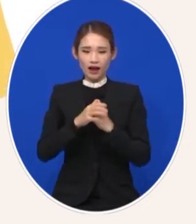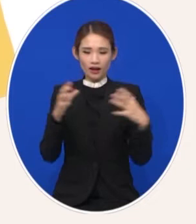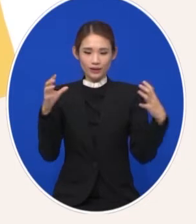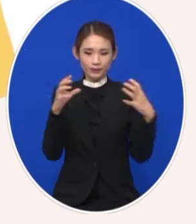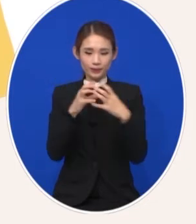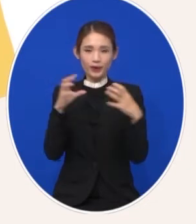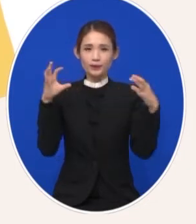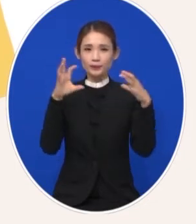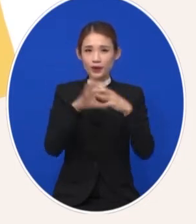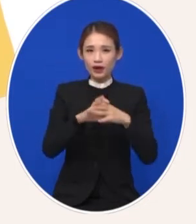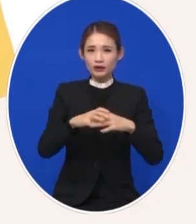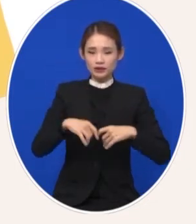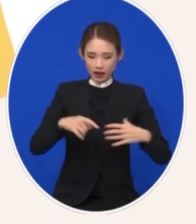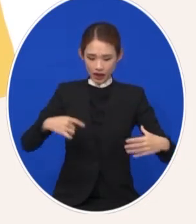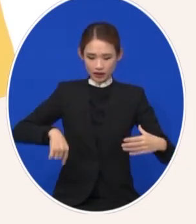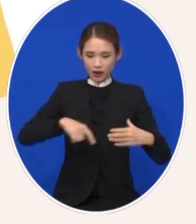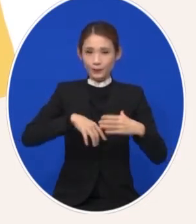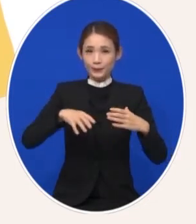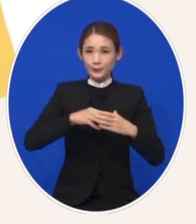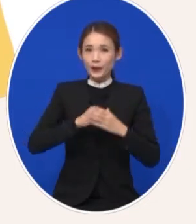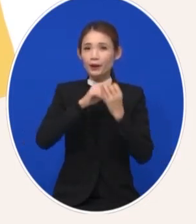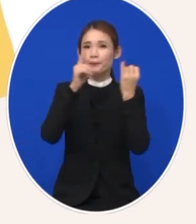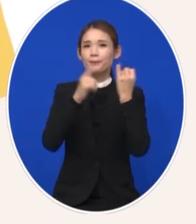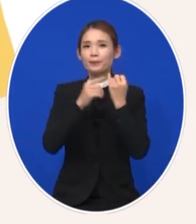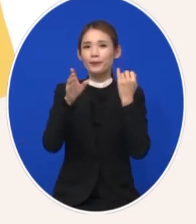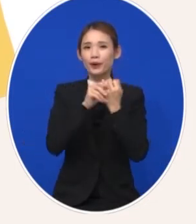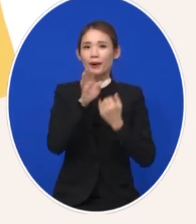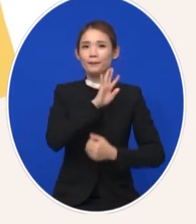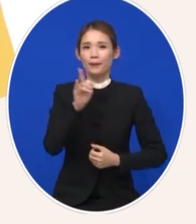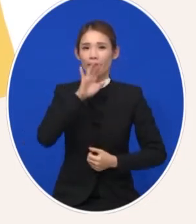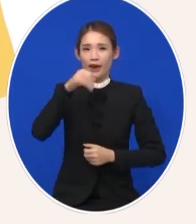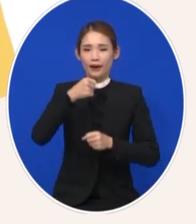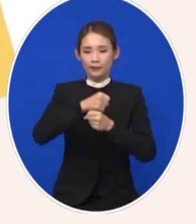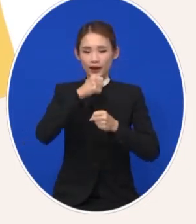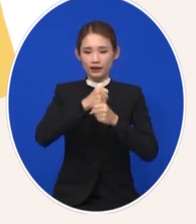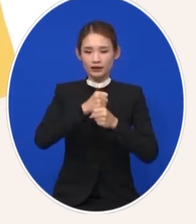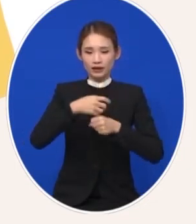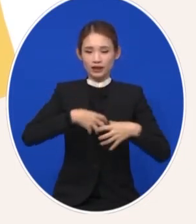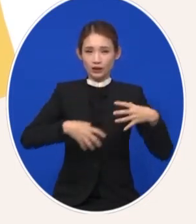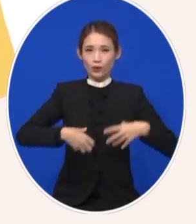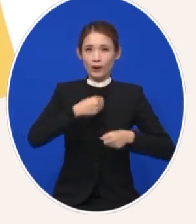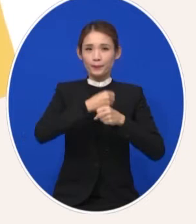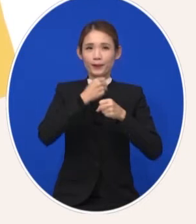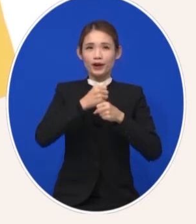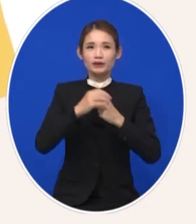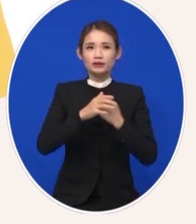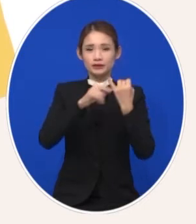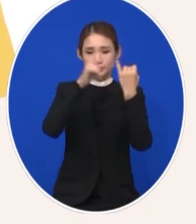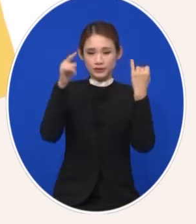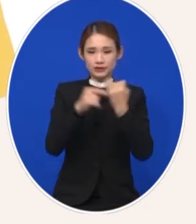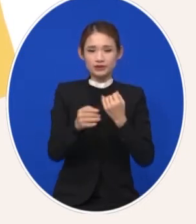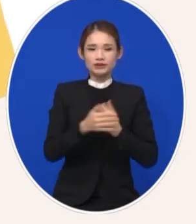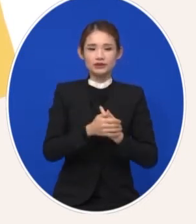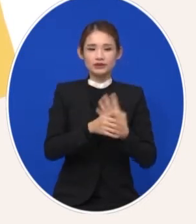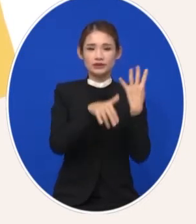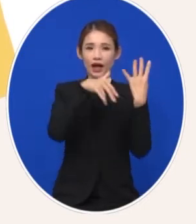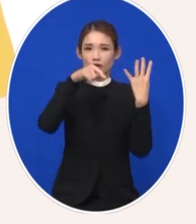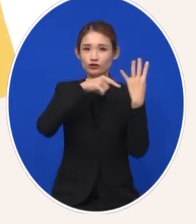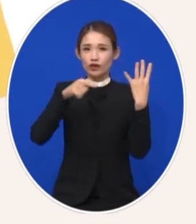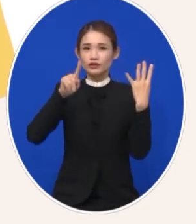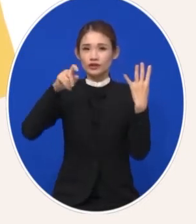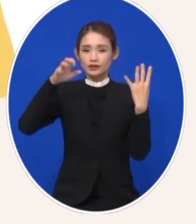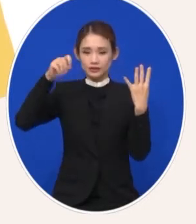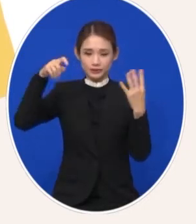내에 착상된 후 배아의 장기가 만들어지는 기관 형성기인 임신 4주에서 임신 10주 또는